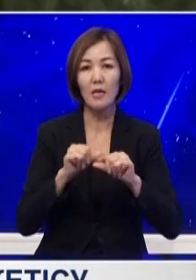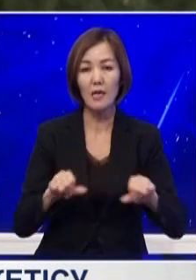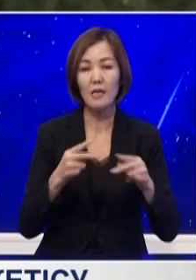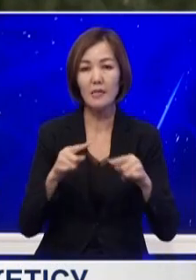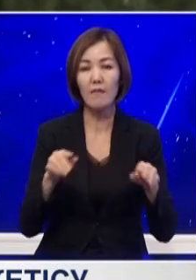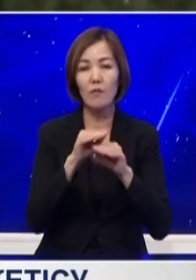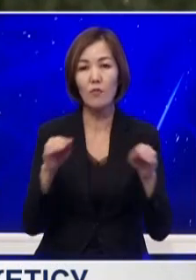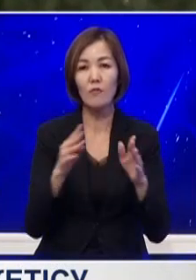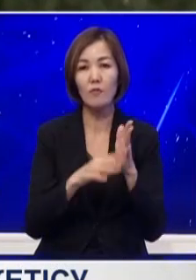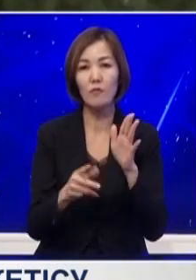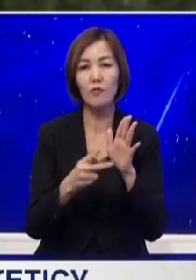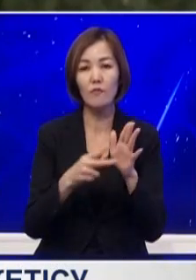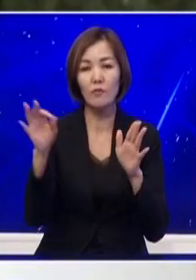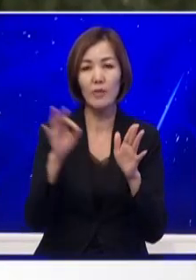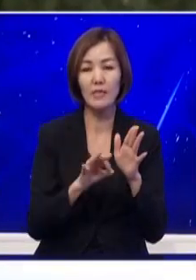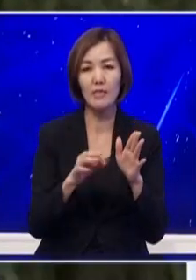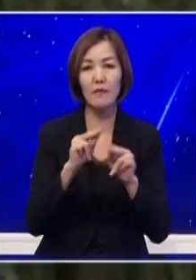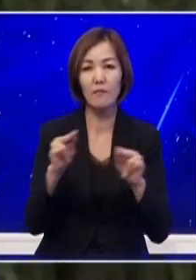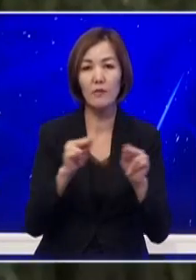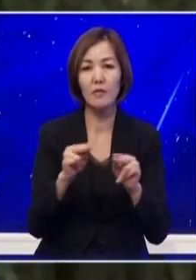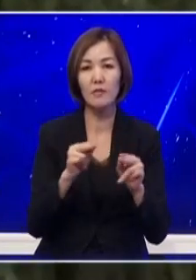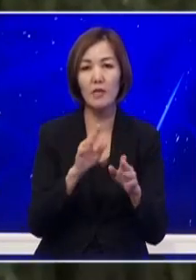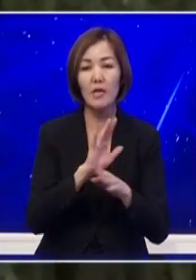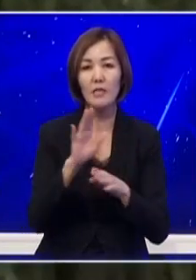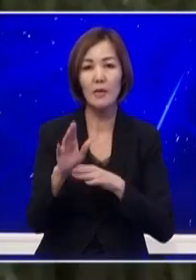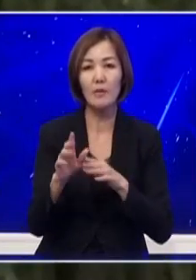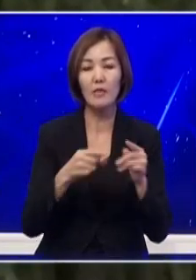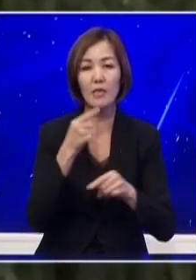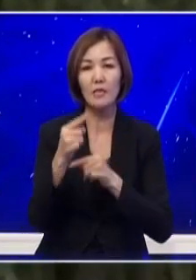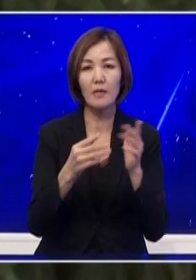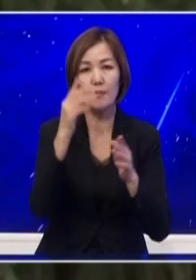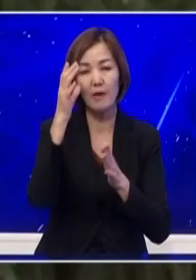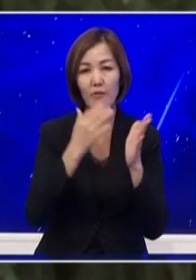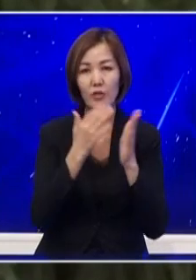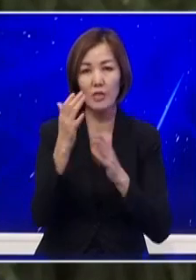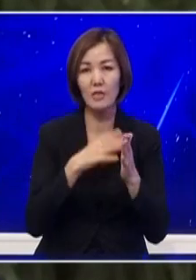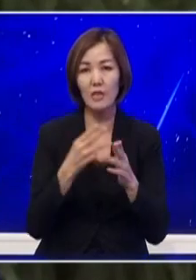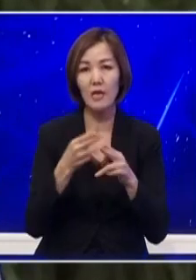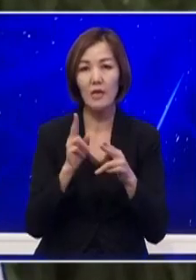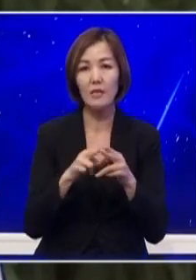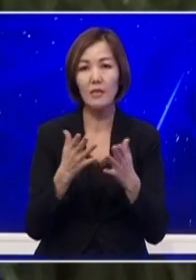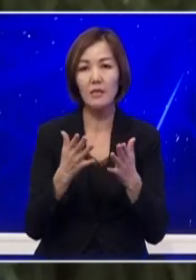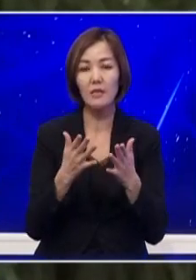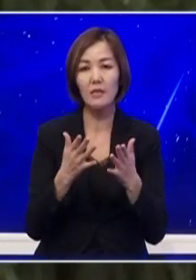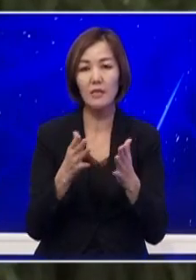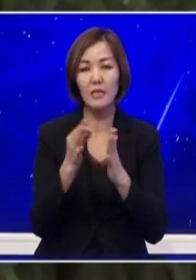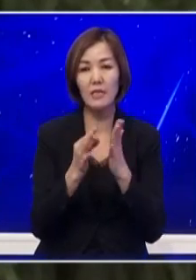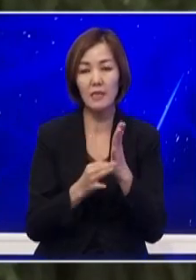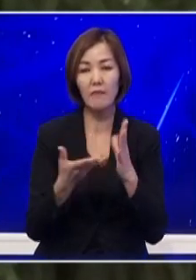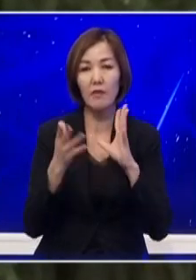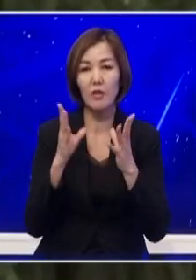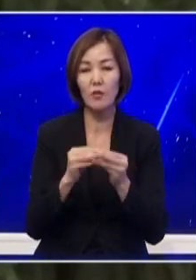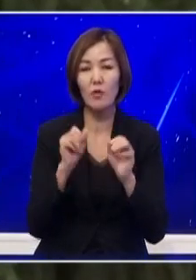уровня, 98% педагогов направлены на следующий этап повышения квалификации, такое как тестирование, итоги